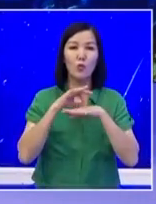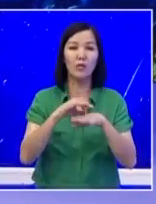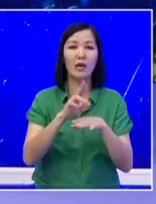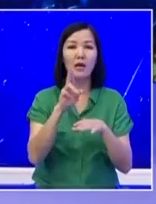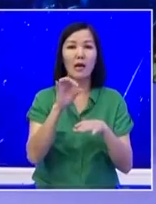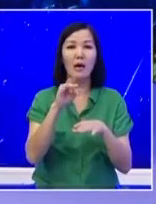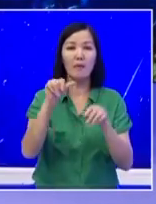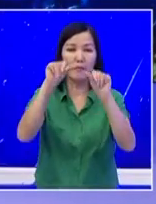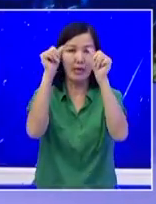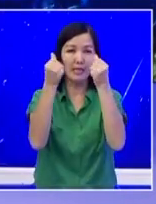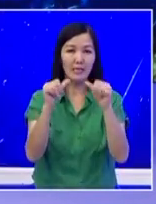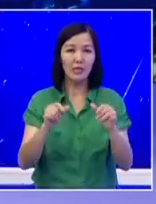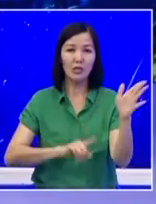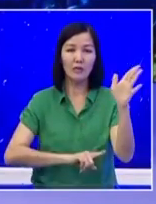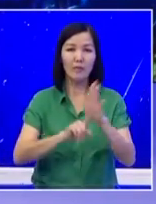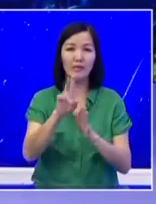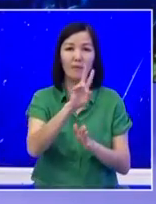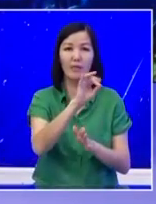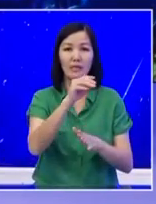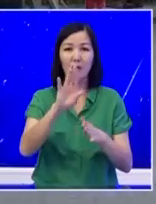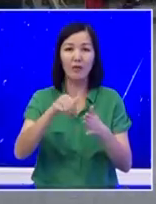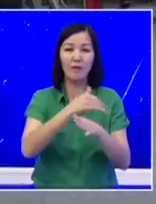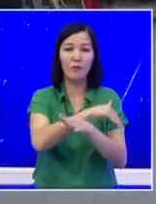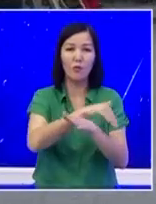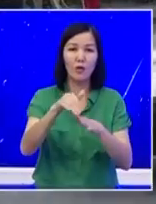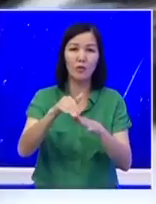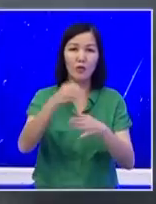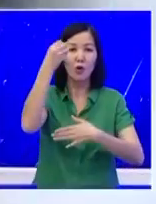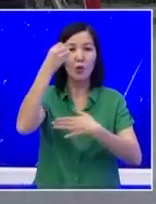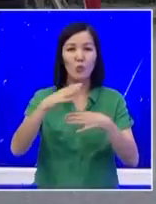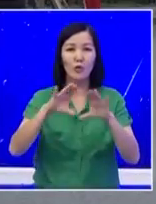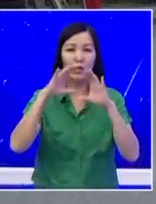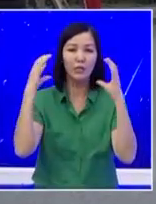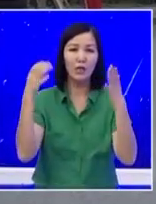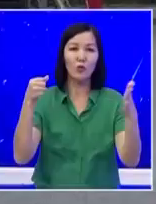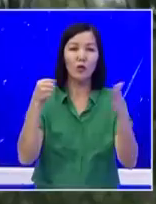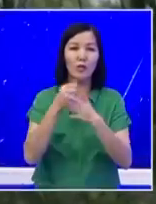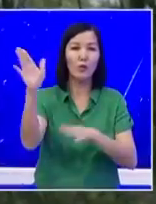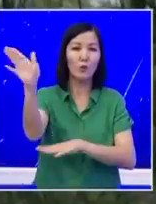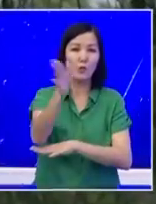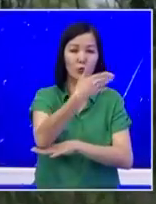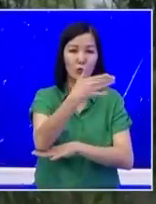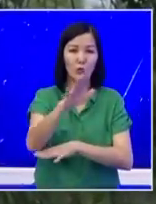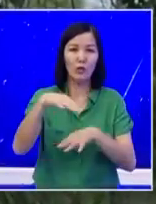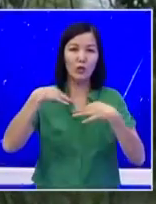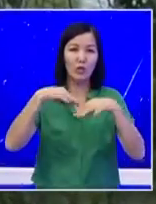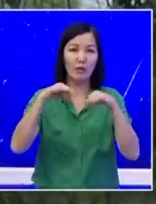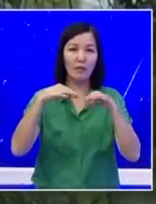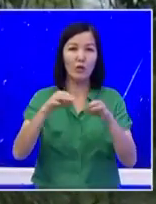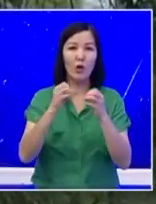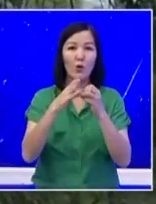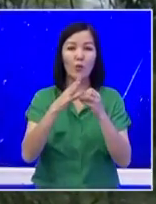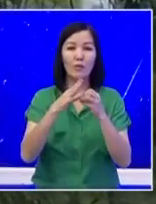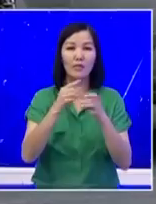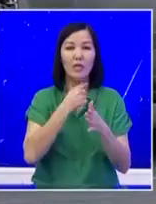батыр ескерткішінен бастап Назарбаев даңғылы арқылы орталық Жетісу стадионына дейін көк туды желбіретіп жүріп өтті. Шеруге 15-ке